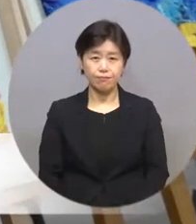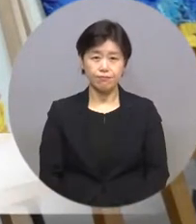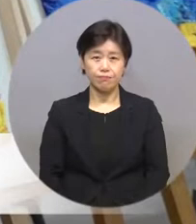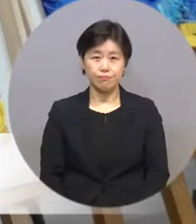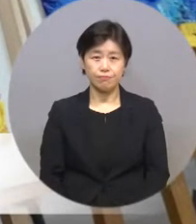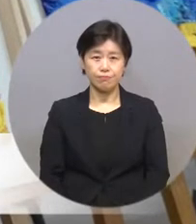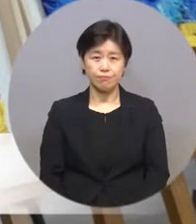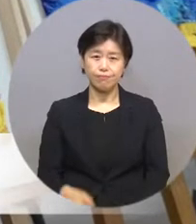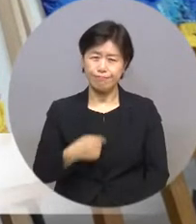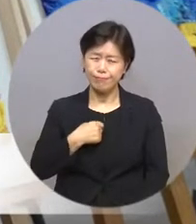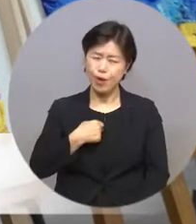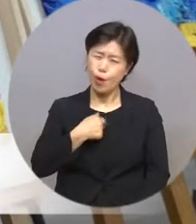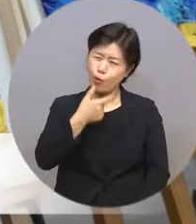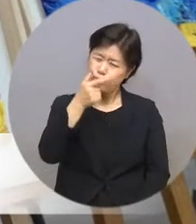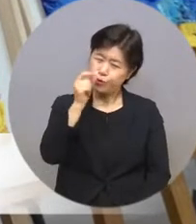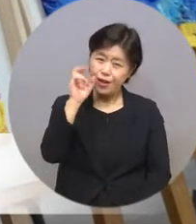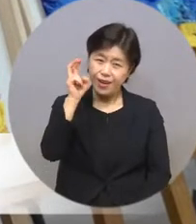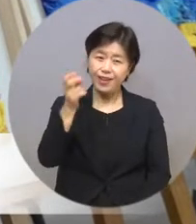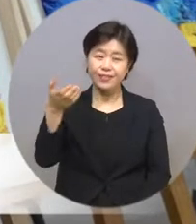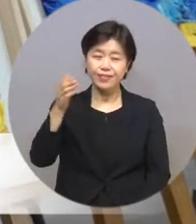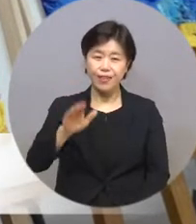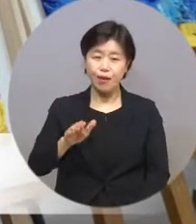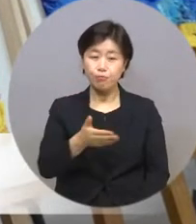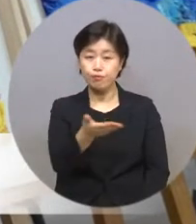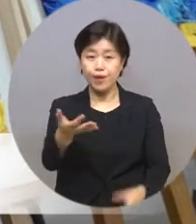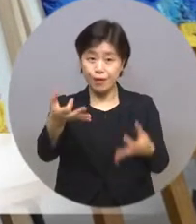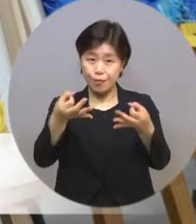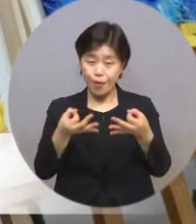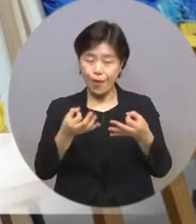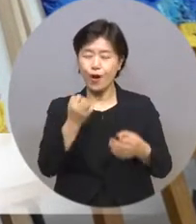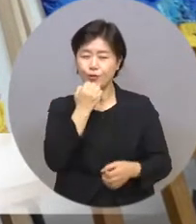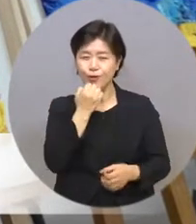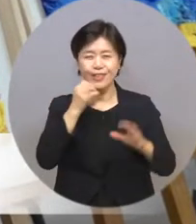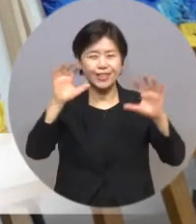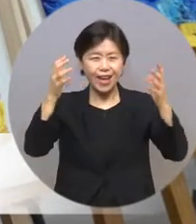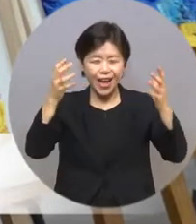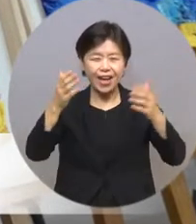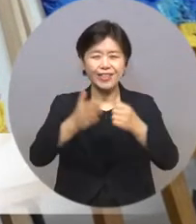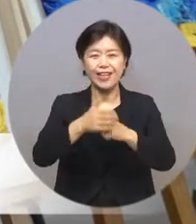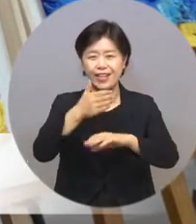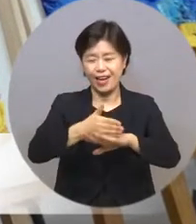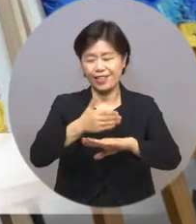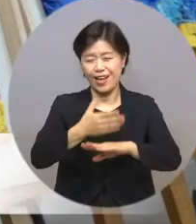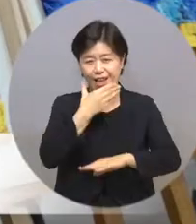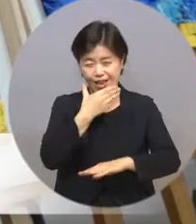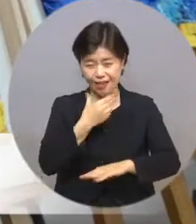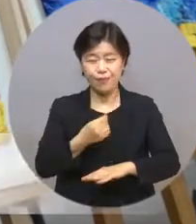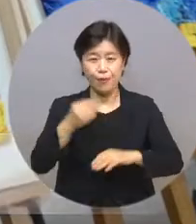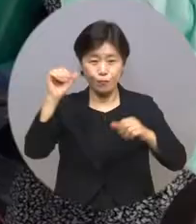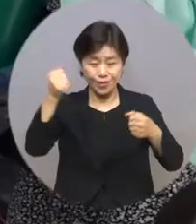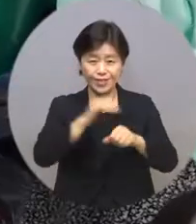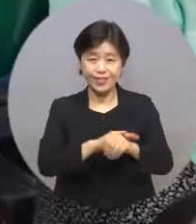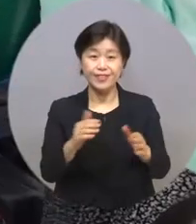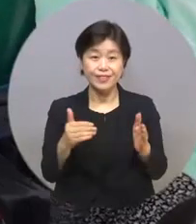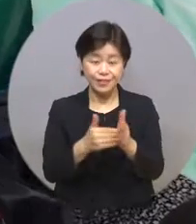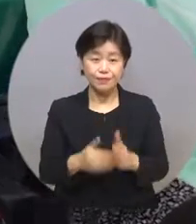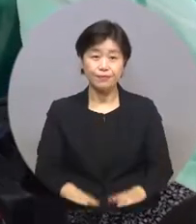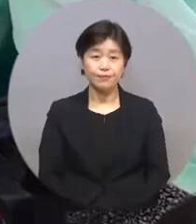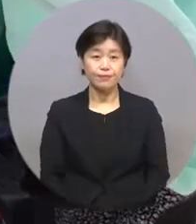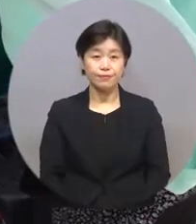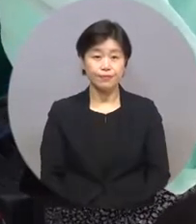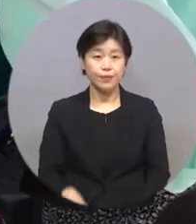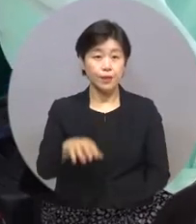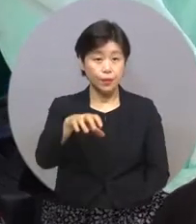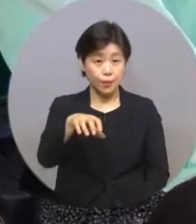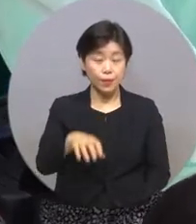사실 부족했지만 많은 분들이 웃으면서 같이 박수 쳐주셔서 너무 감사했고 또 행복한 공연이었습니다 원주시